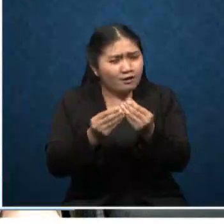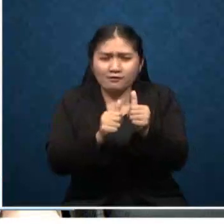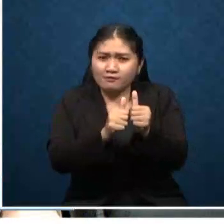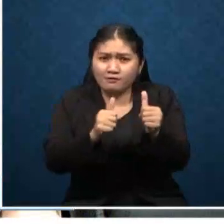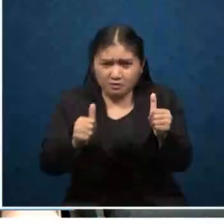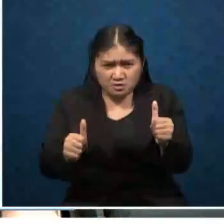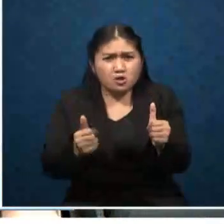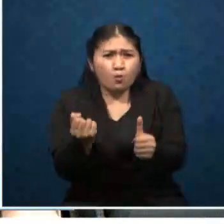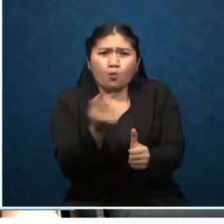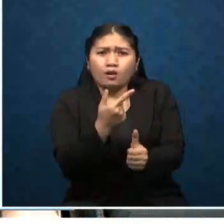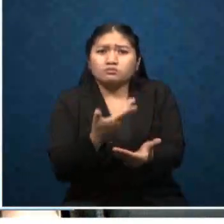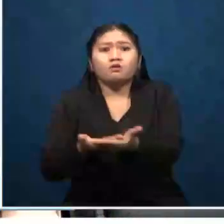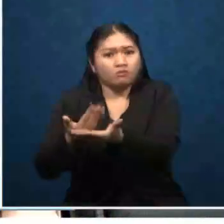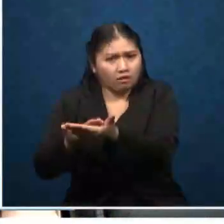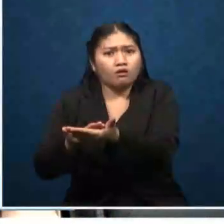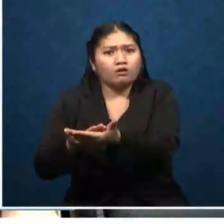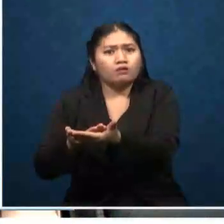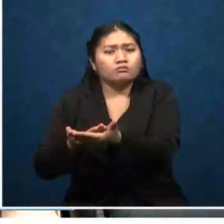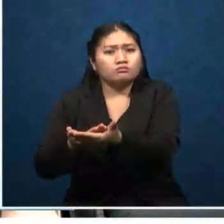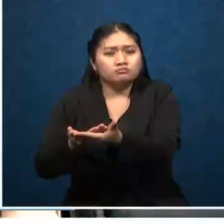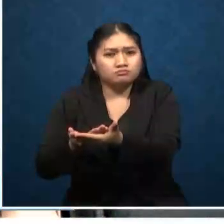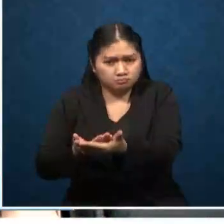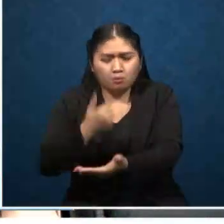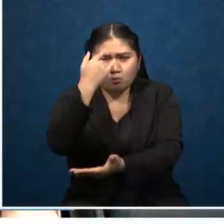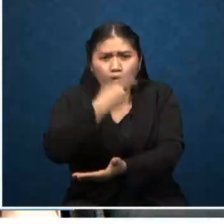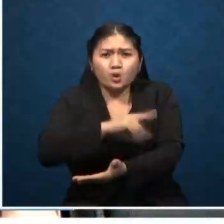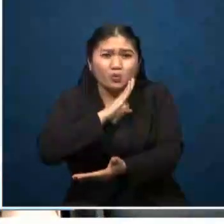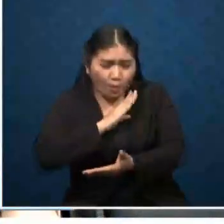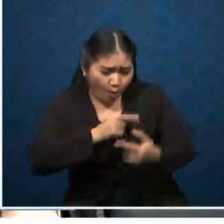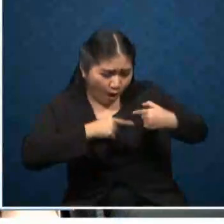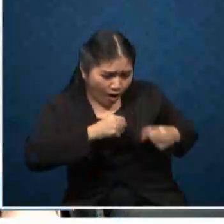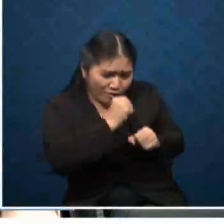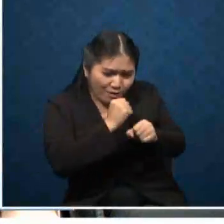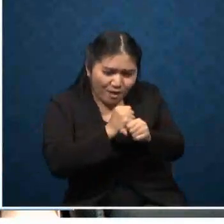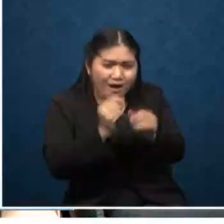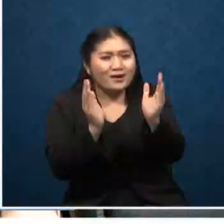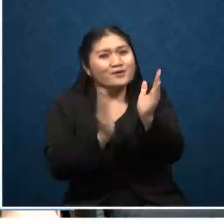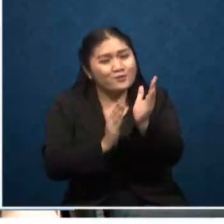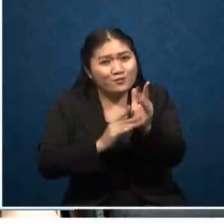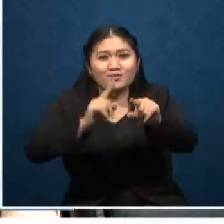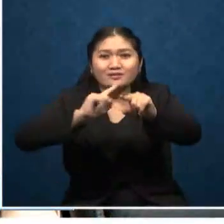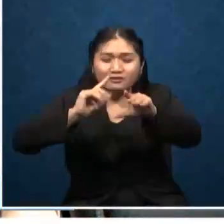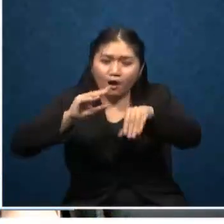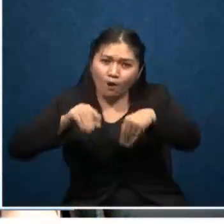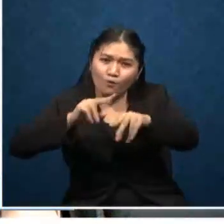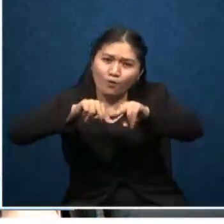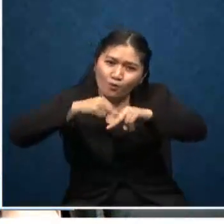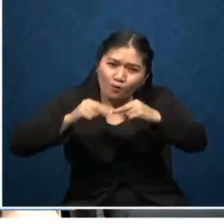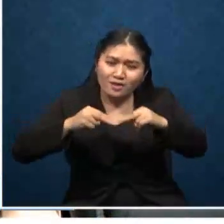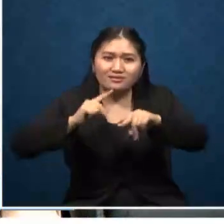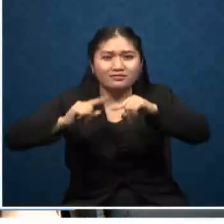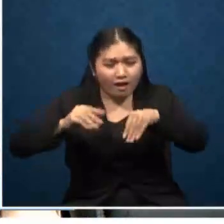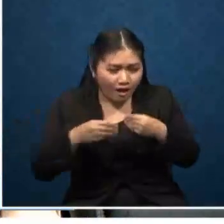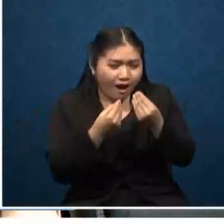กวาเงินขวนกำลงใจจากการปฏิบัตงานจากคำชุมเชย จากของขวนเล็กๆ้อย